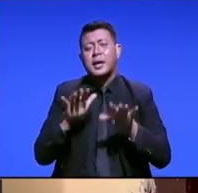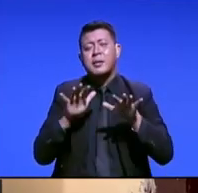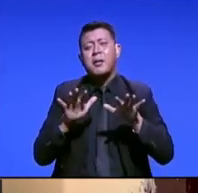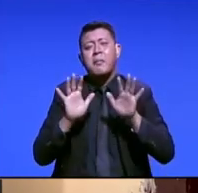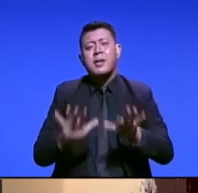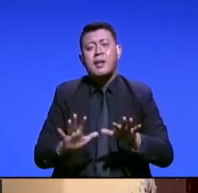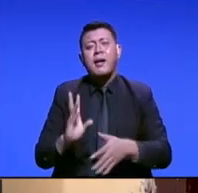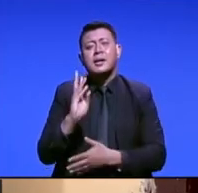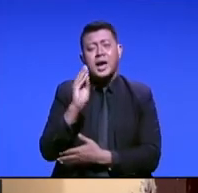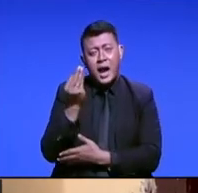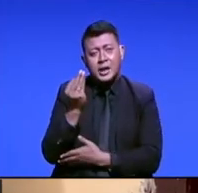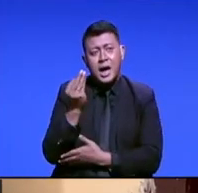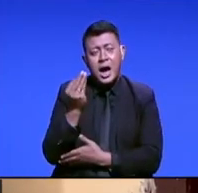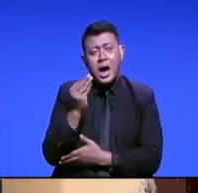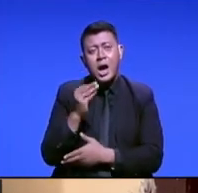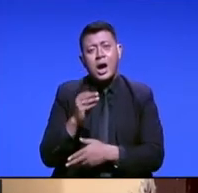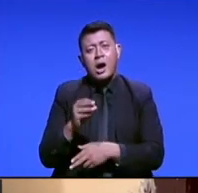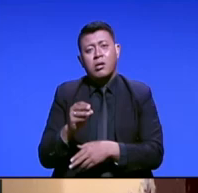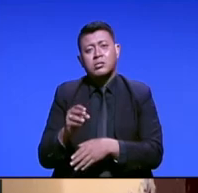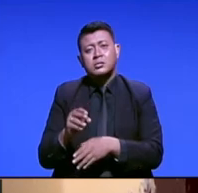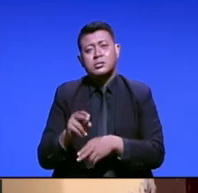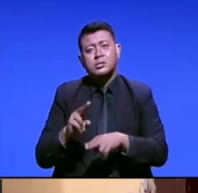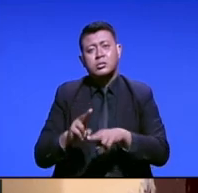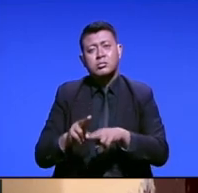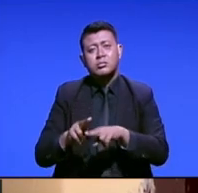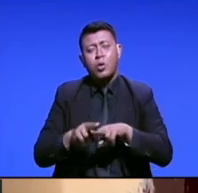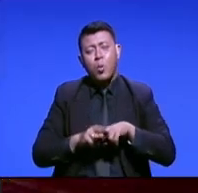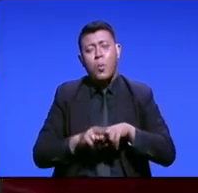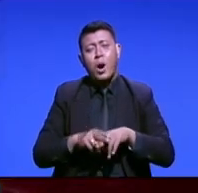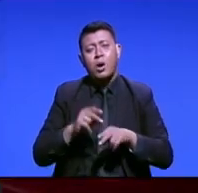Jakarta, jadi numpang kontrakan di teman.